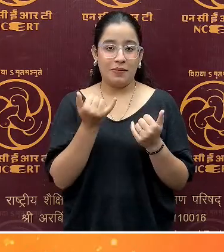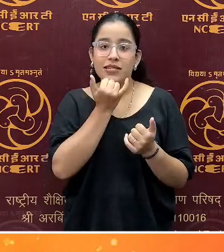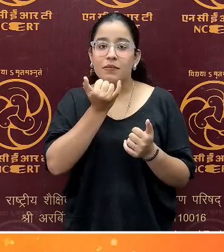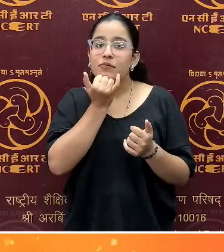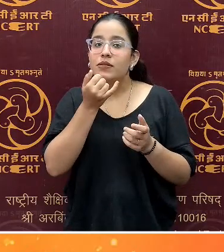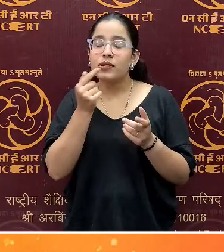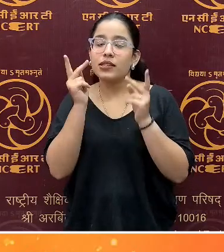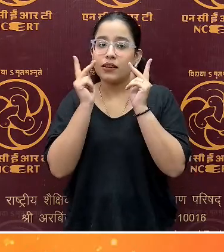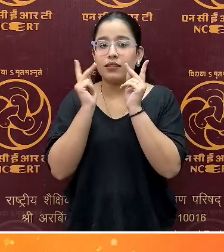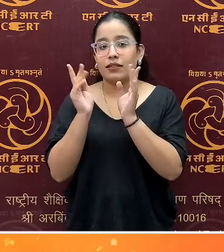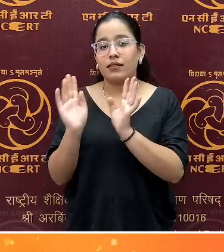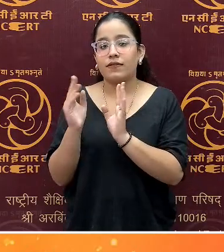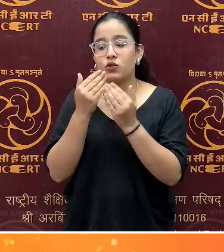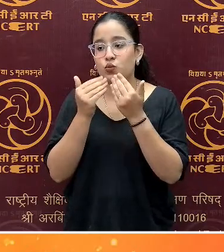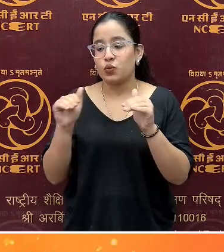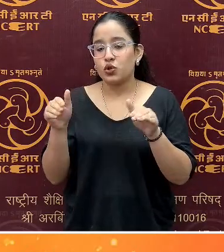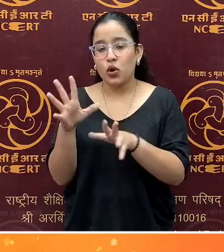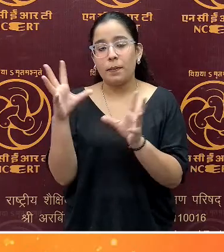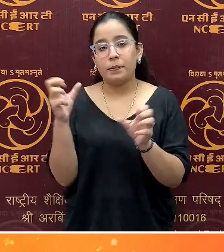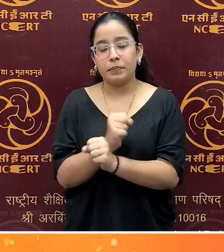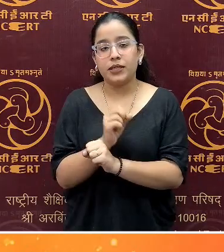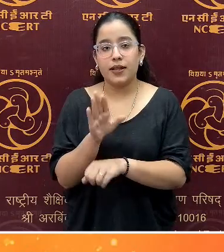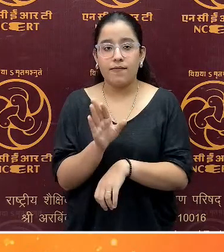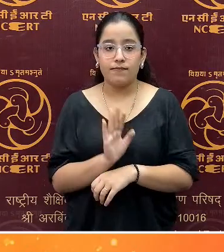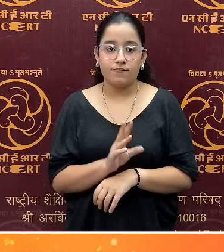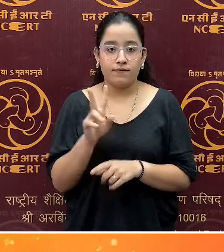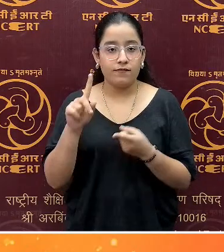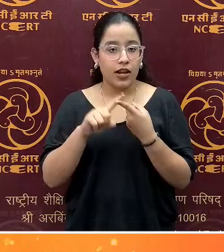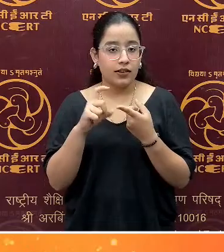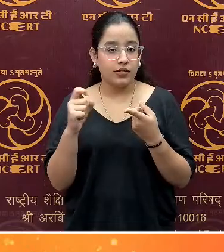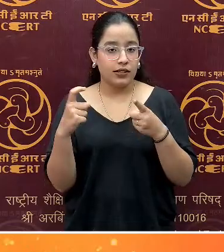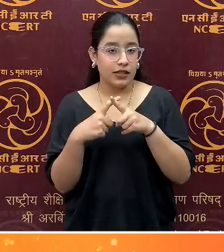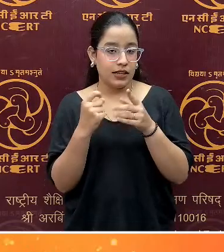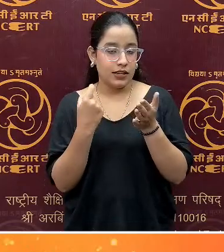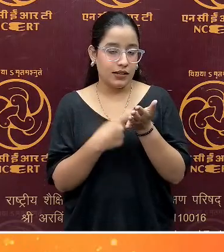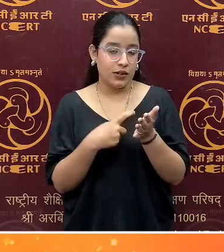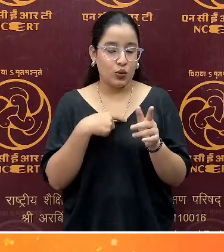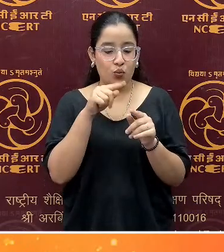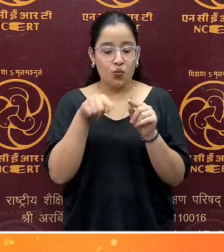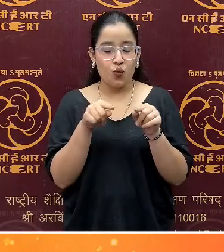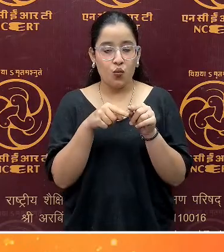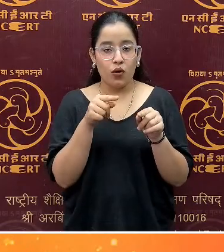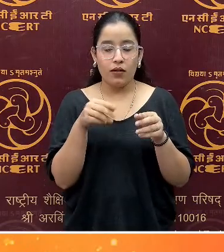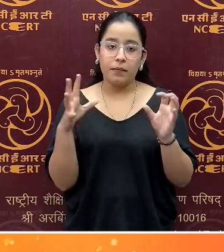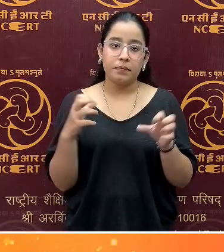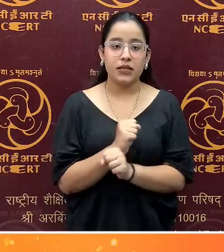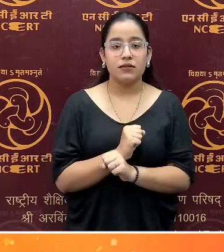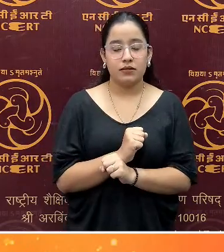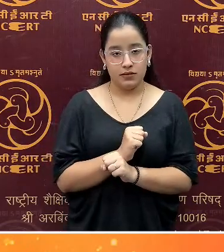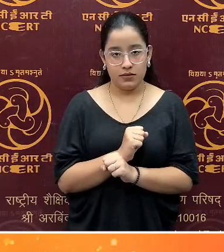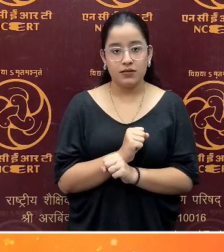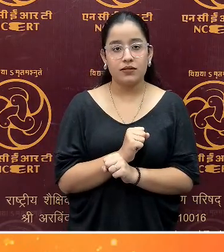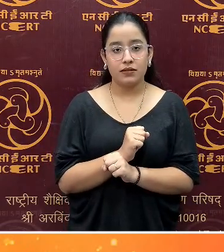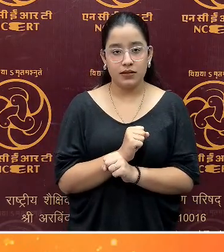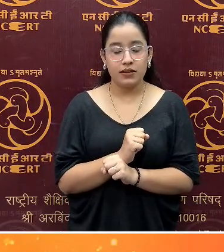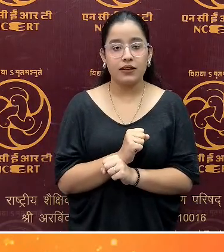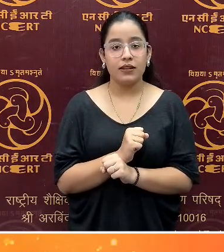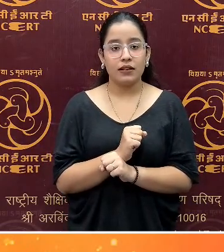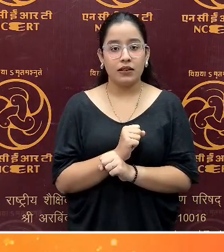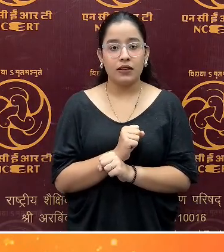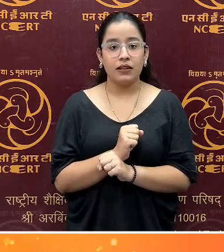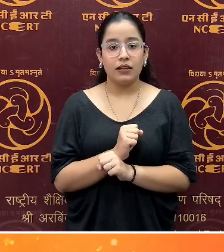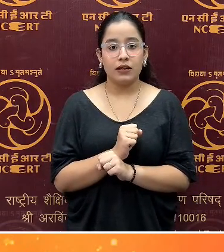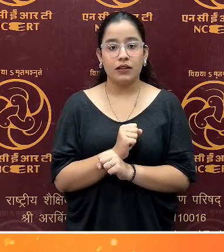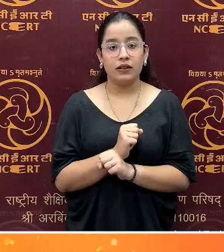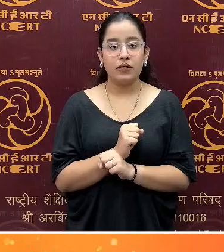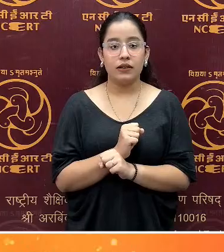seen by the student in the examination. That is, vector को vector quantity लिखते नहीं है, because हम लिखते समय बोलते हैं, when you